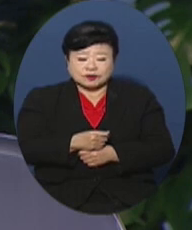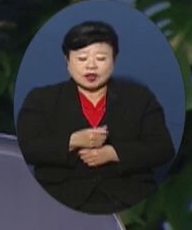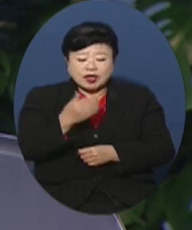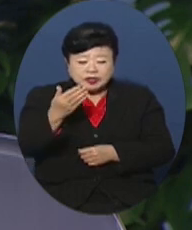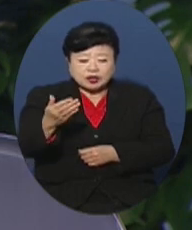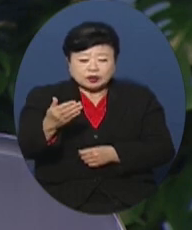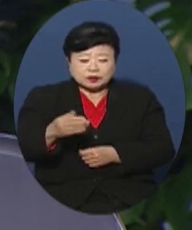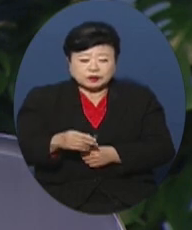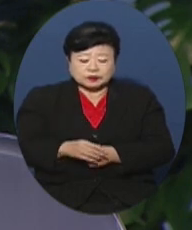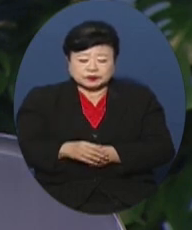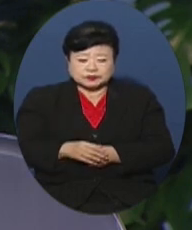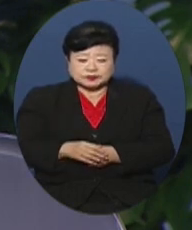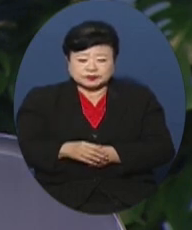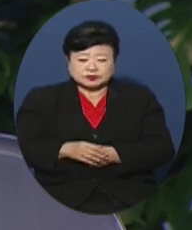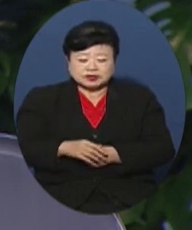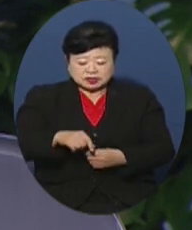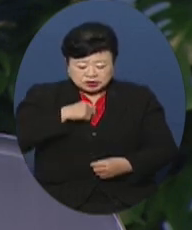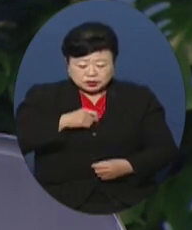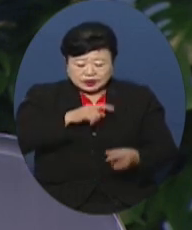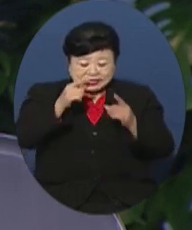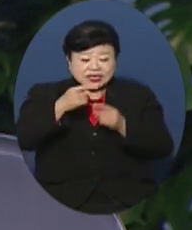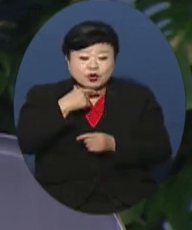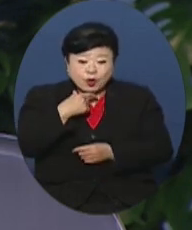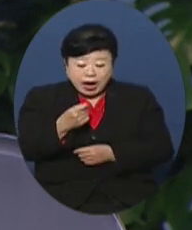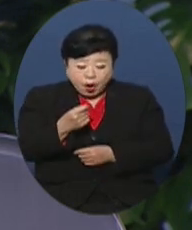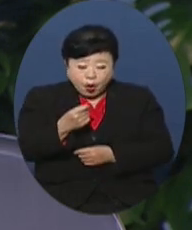의롭게 살기를 원하시고